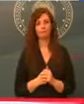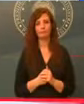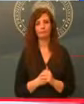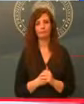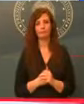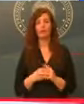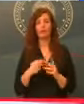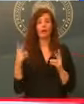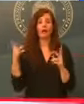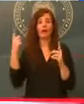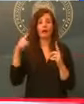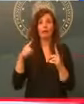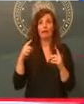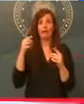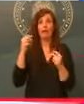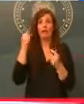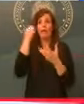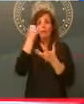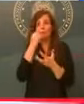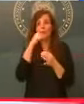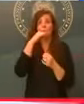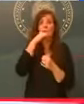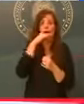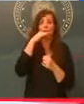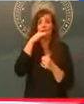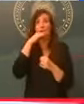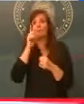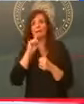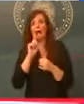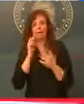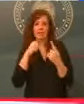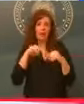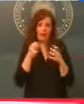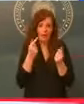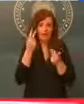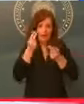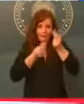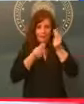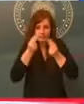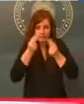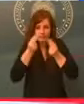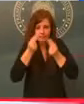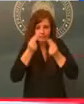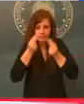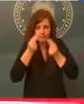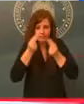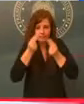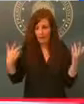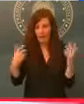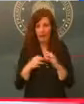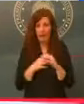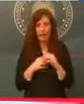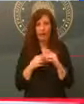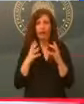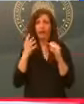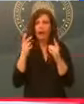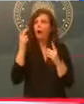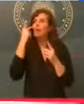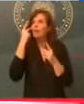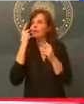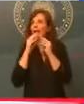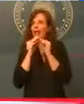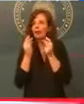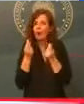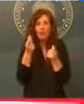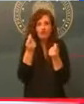basta noi stiamo facendo di conto in questi giorni ovviamente ci aggiorniamo continuamente rispetto ai flussi di cassa a quelli che